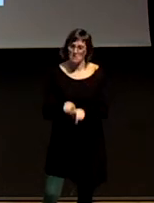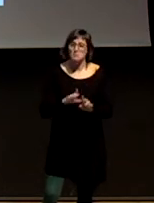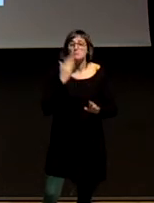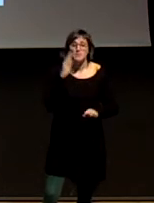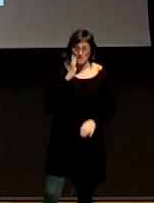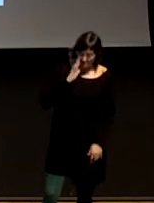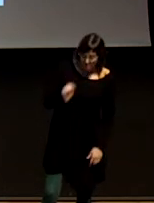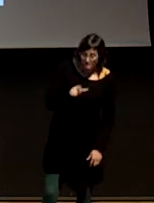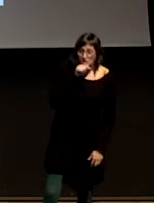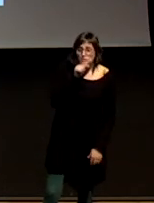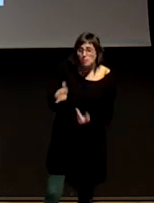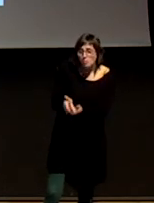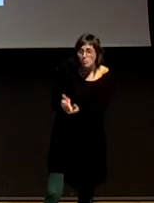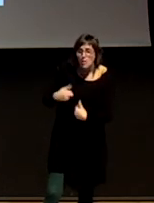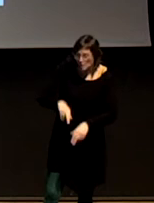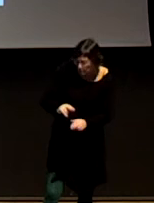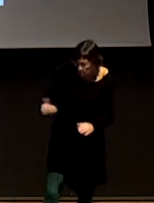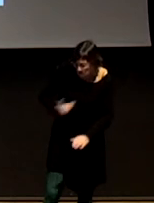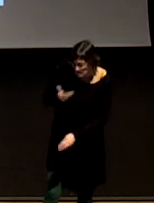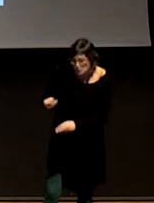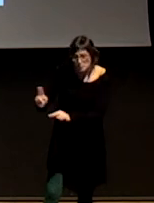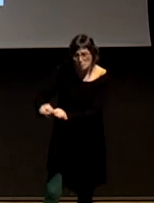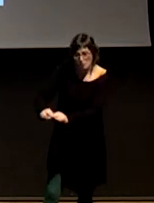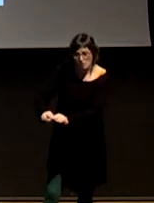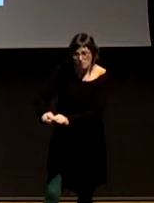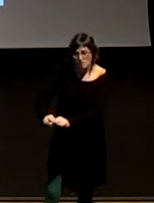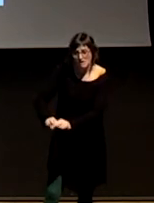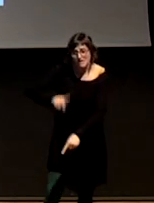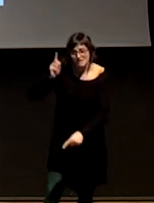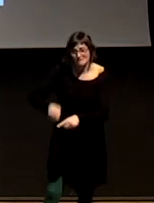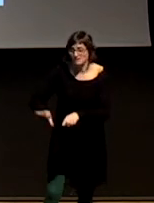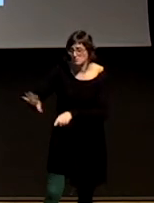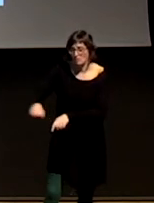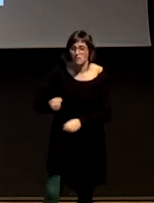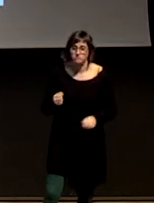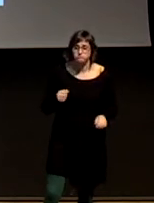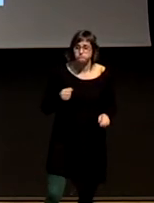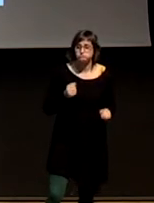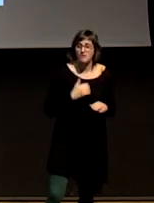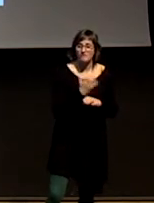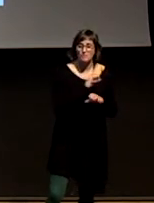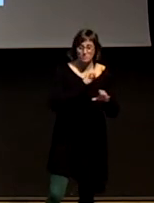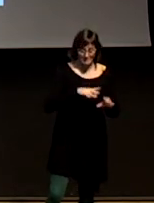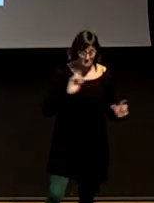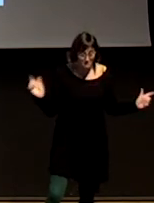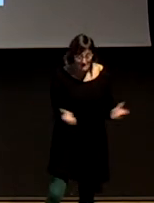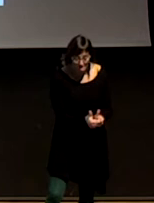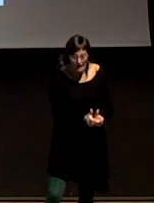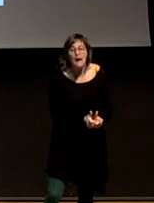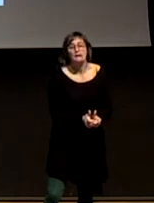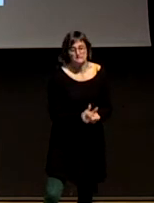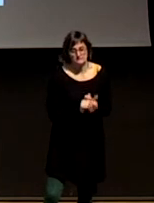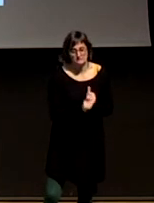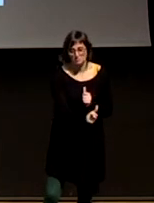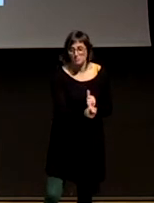oiseau en bord de route blessés ou morts vous n'avez pas le droit de le mettre dans votre coffre si on vous arrête avec vous pouvez avoir des problèmes